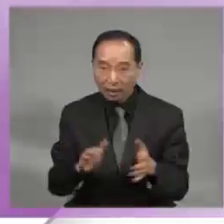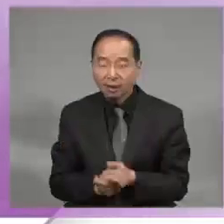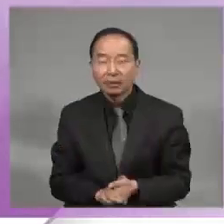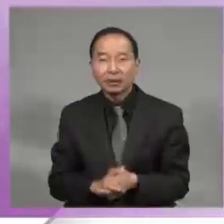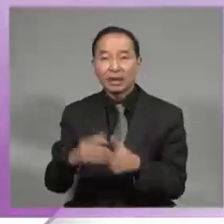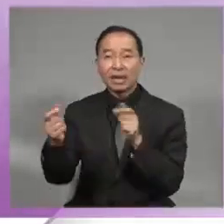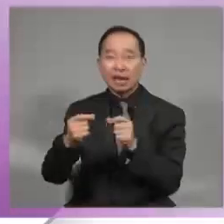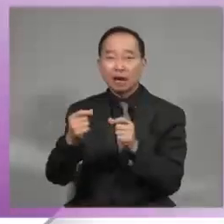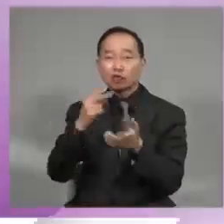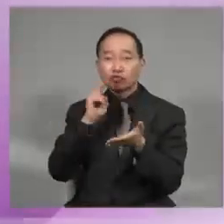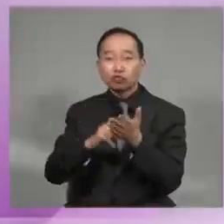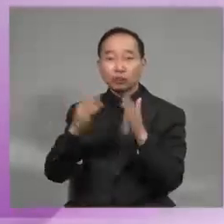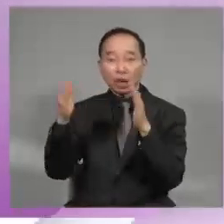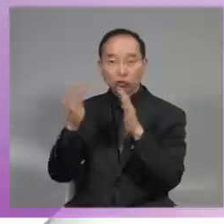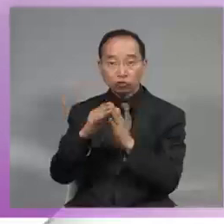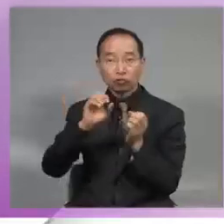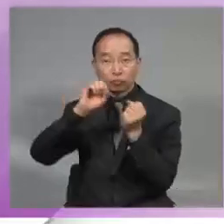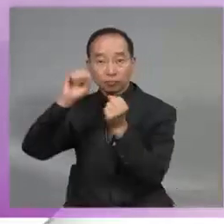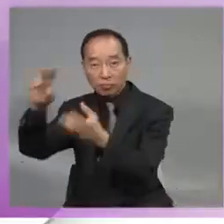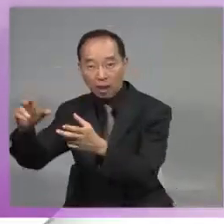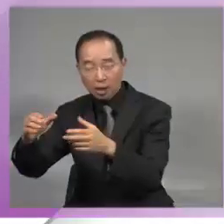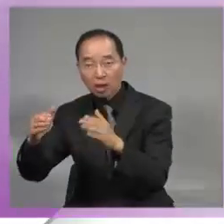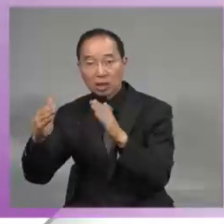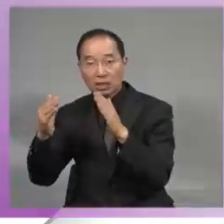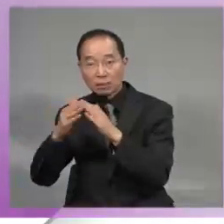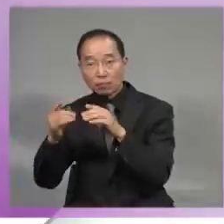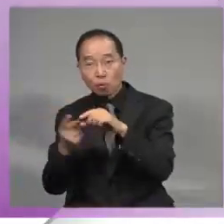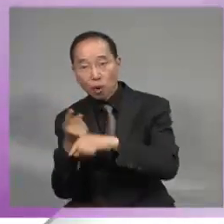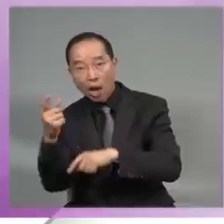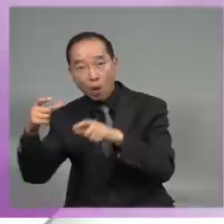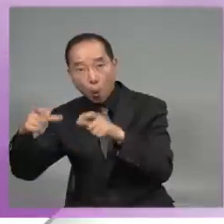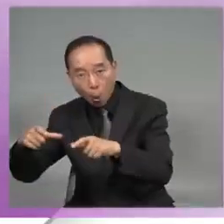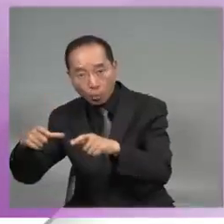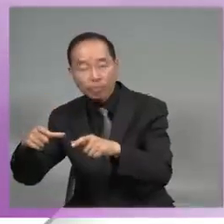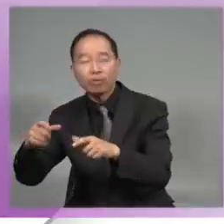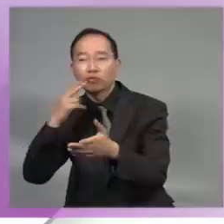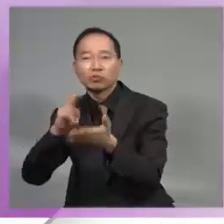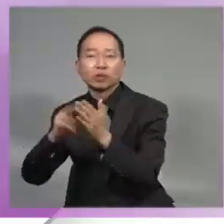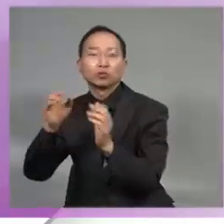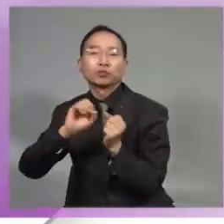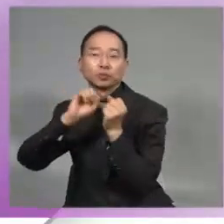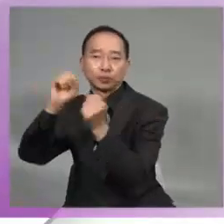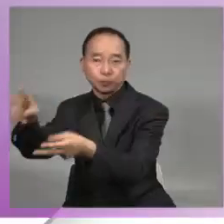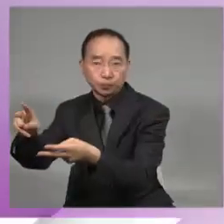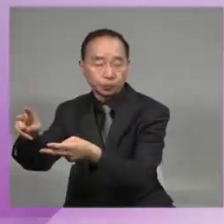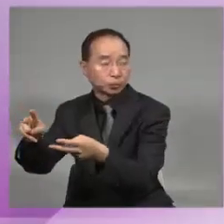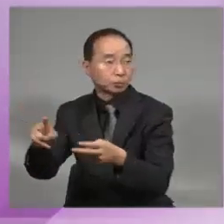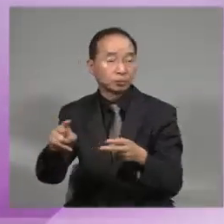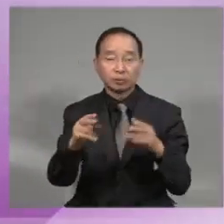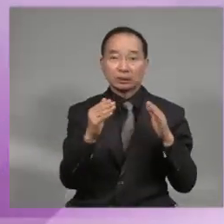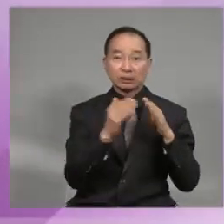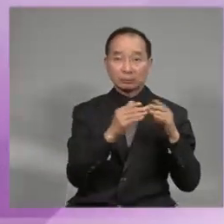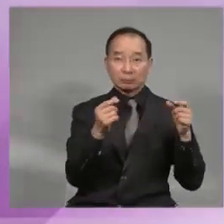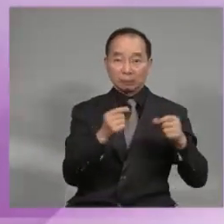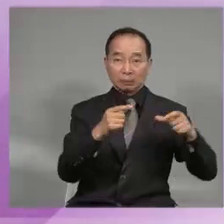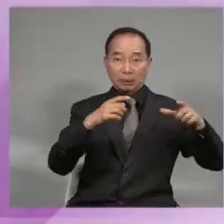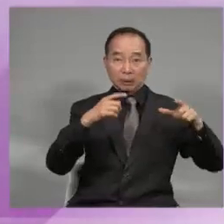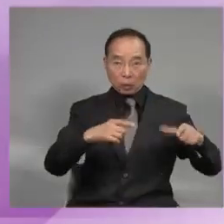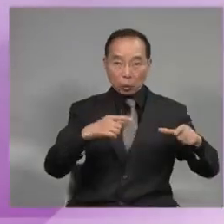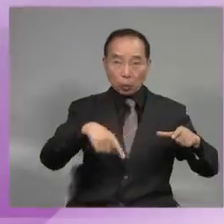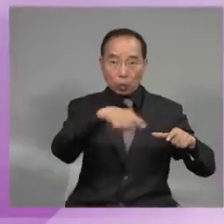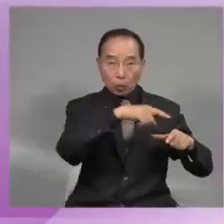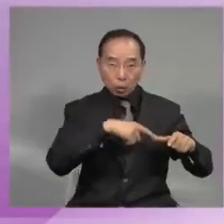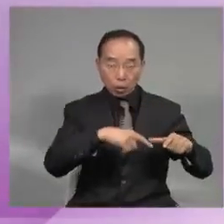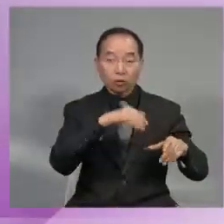우체국으로 관외 투표함은 전달이 되고 또 관외 또 이제 선관위로도 아. 이송이 될 테고요.